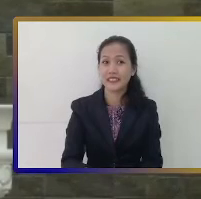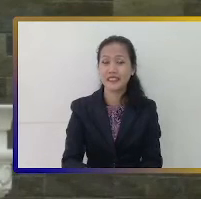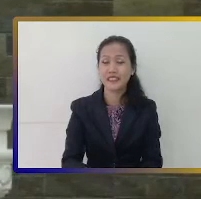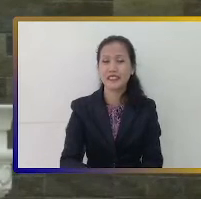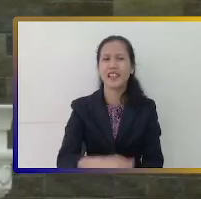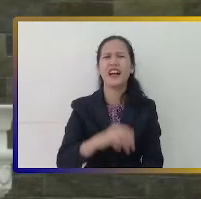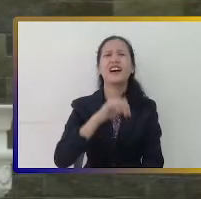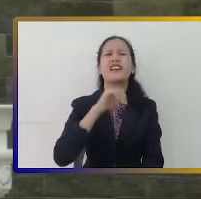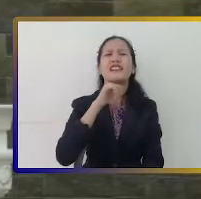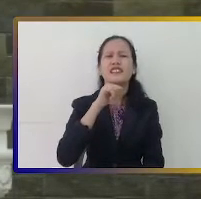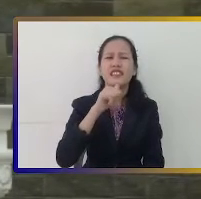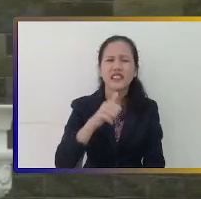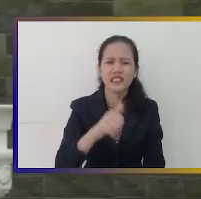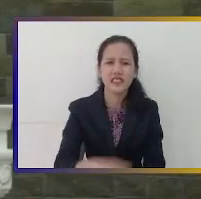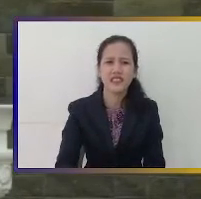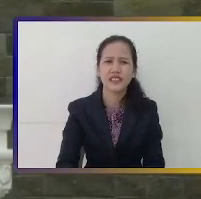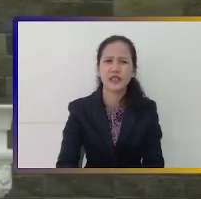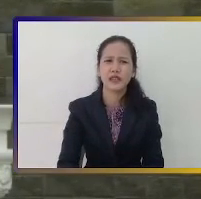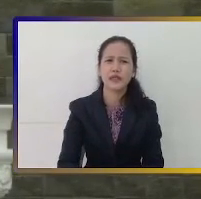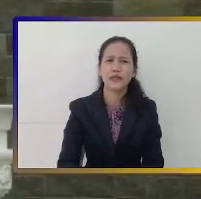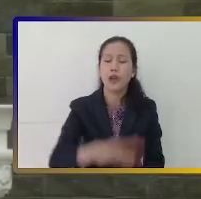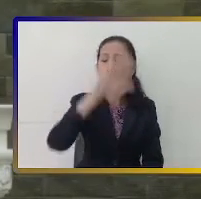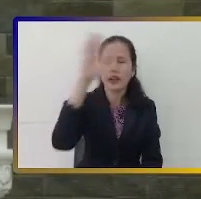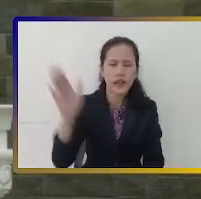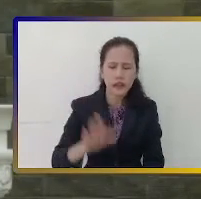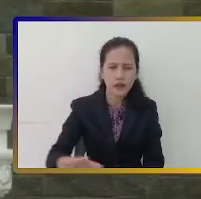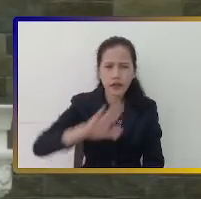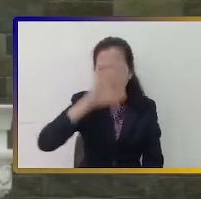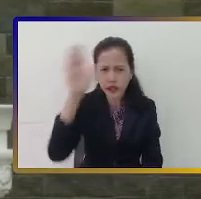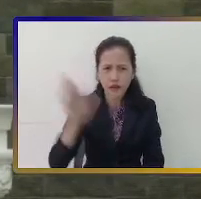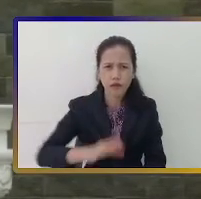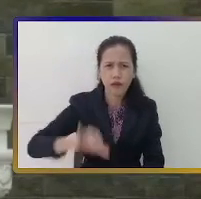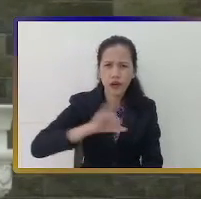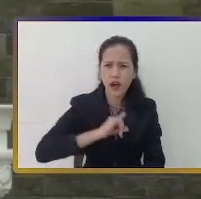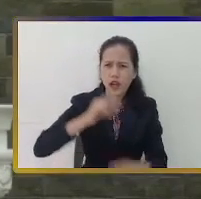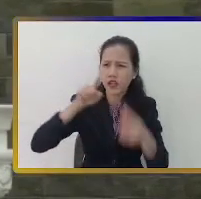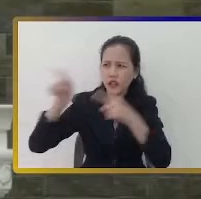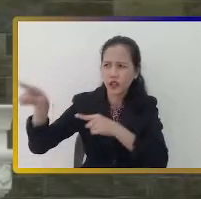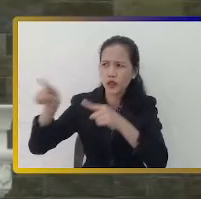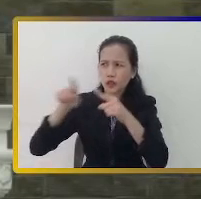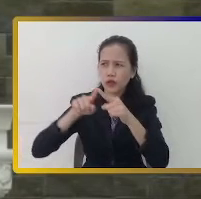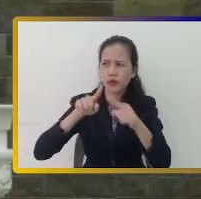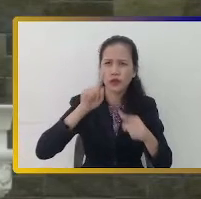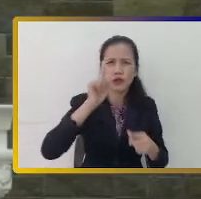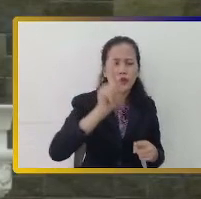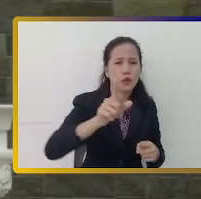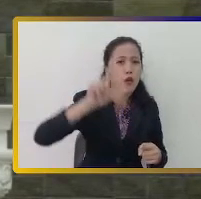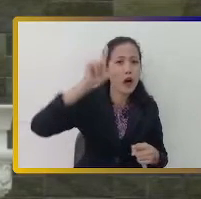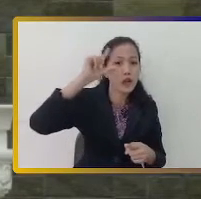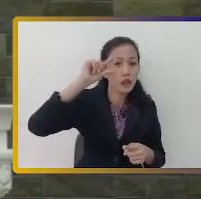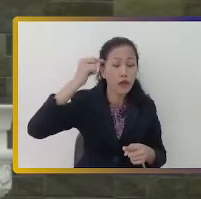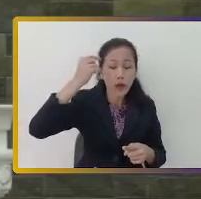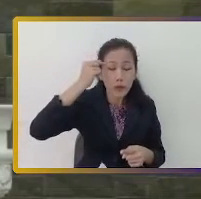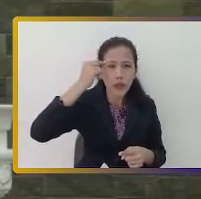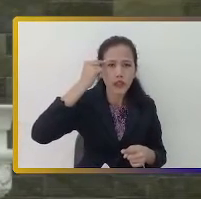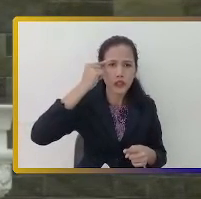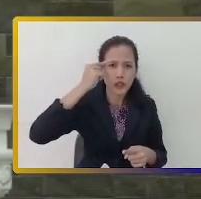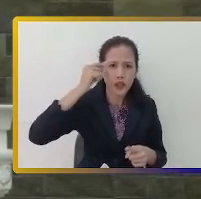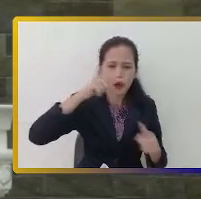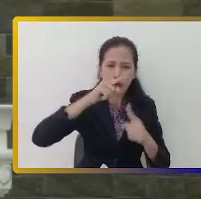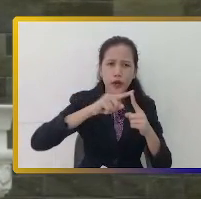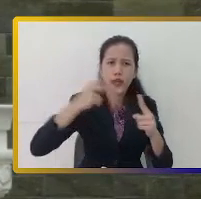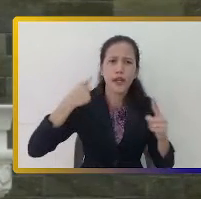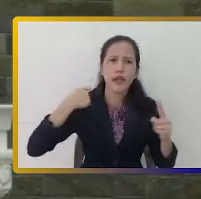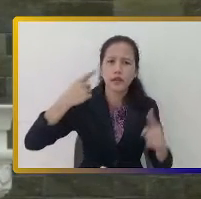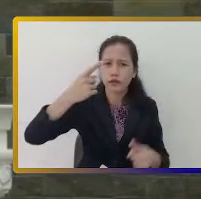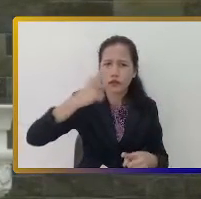Hinding-hindi po kung pumunta sa isang politician nung time na meron po ang karamdaman. Hindi ko po sila nalapitan,